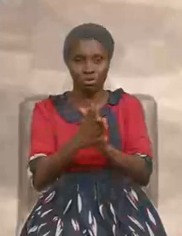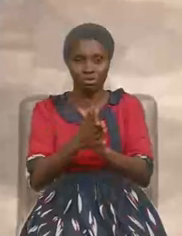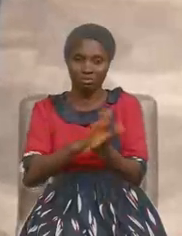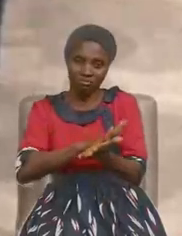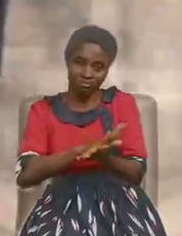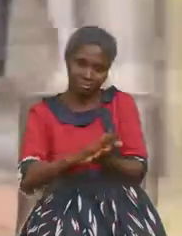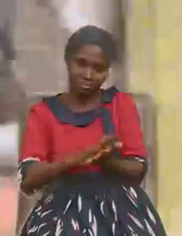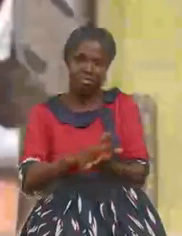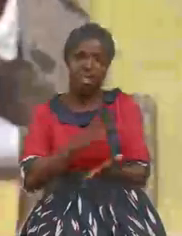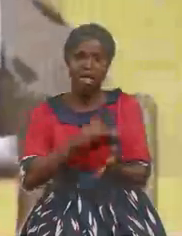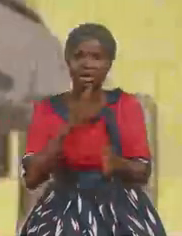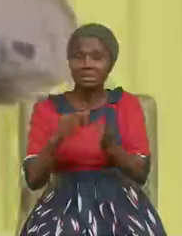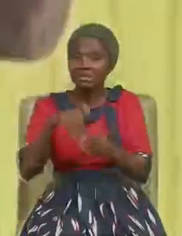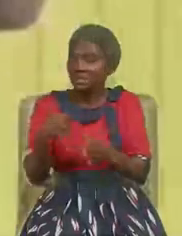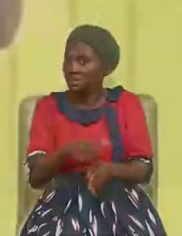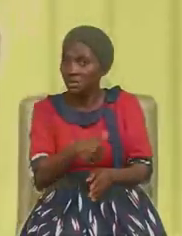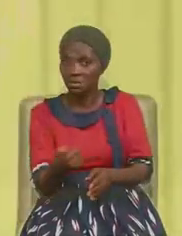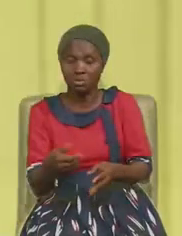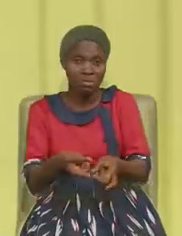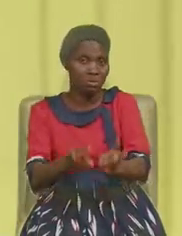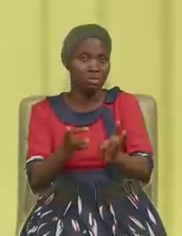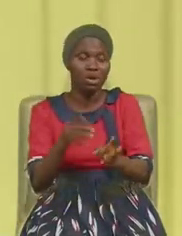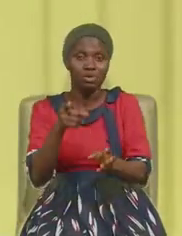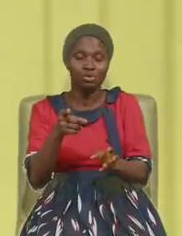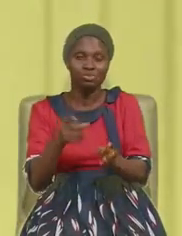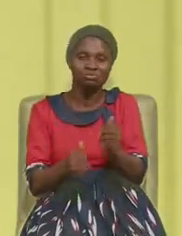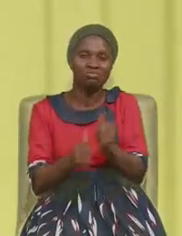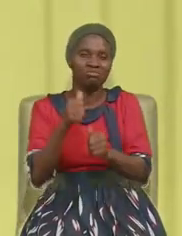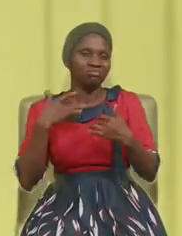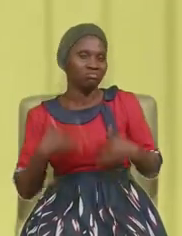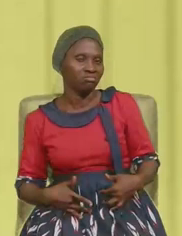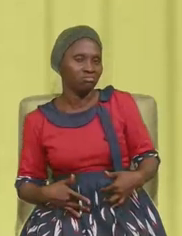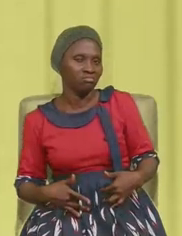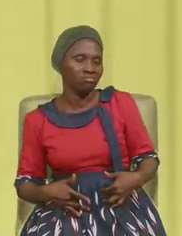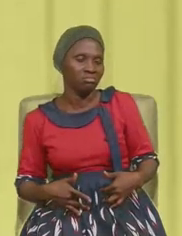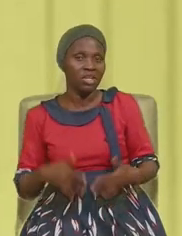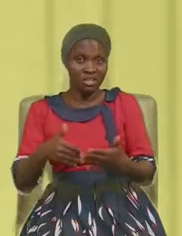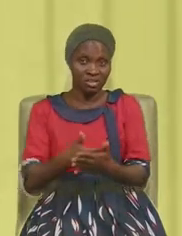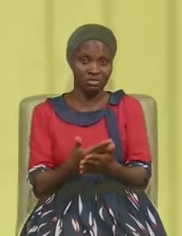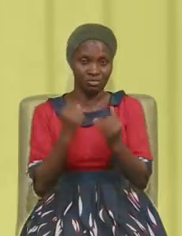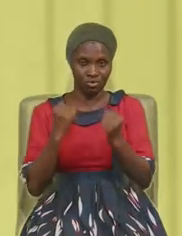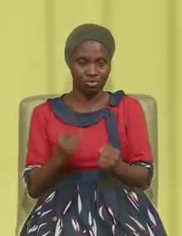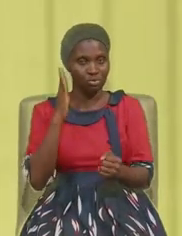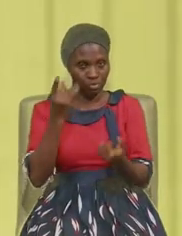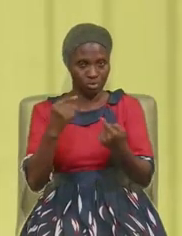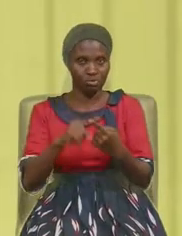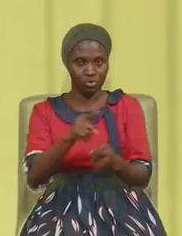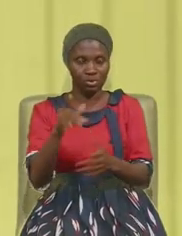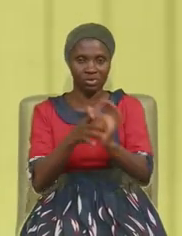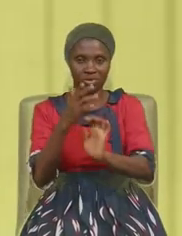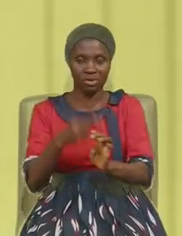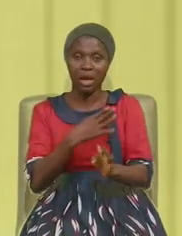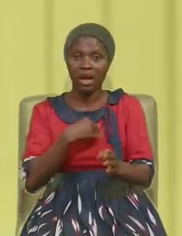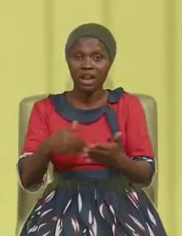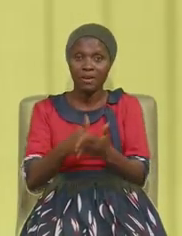si d'une manière ou d'une autre, tu avais pratiquement abandonné, une nouvelle force viendra en toi. Une nouvelle puissance viendra